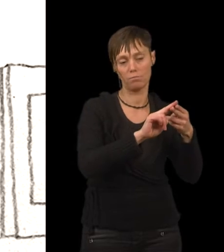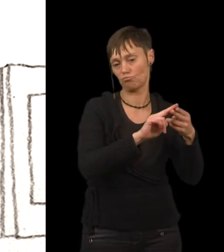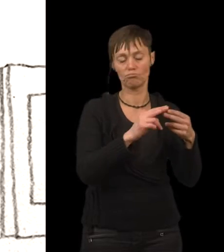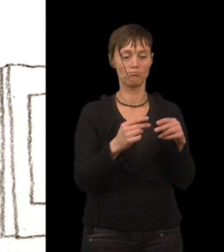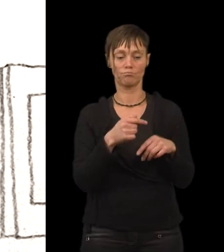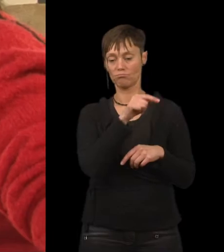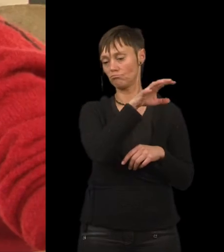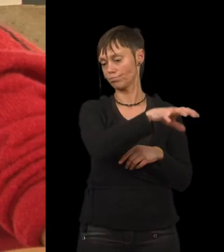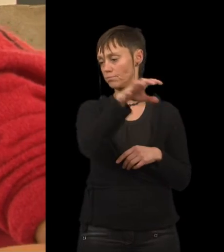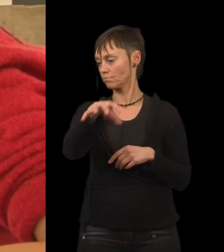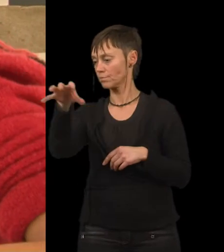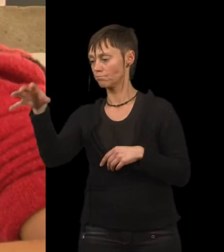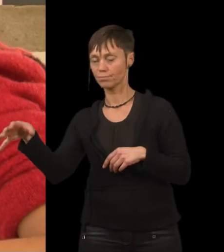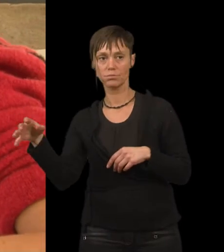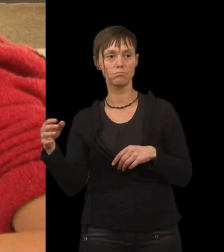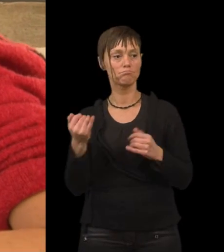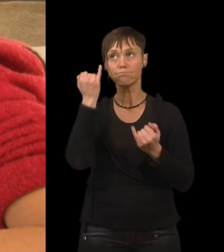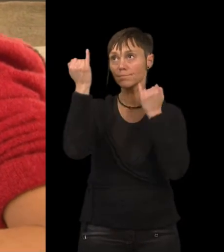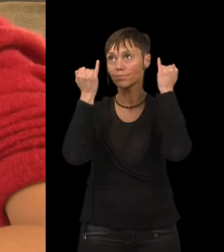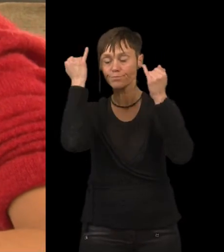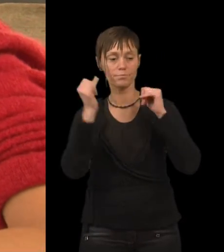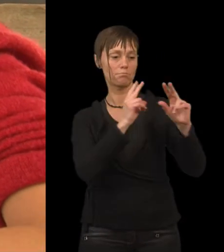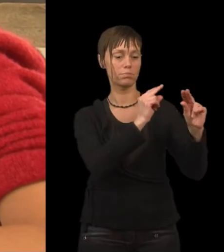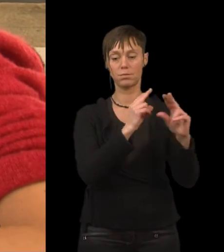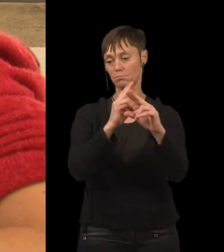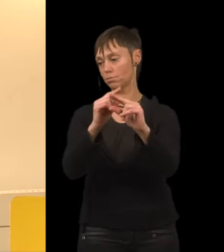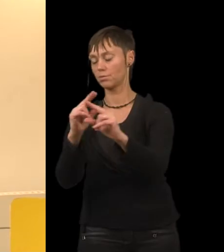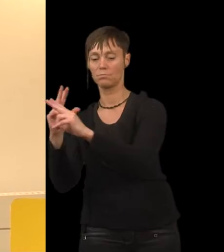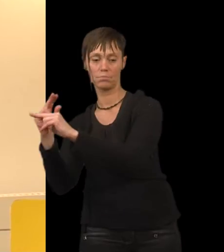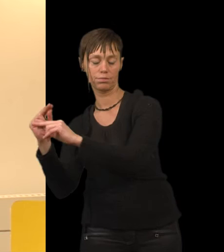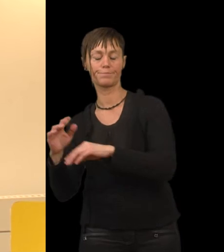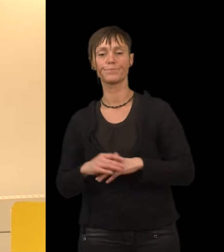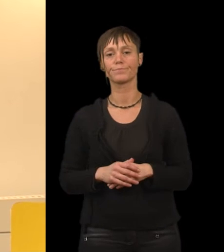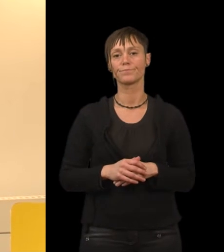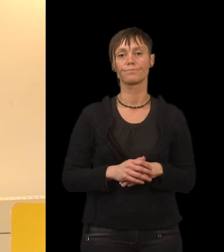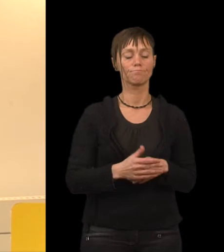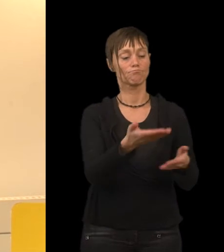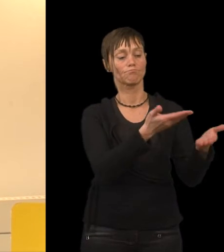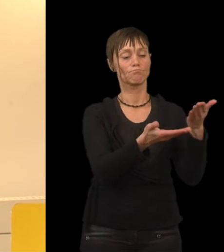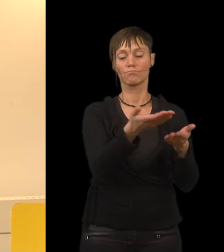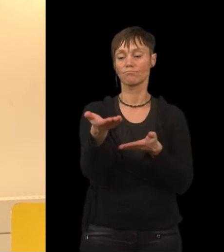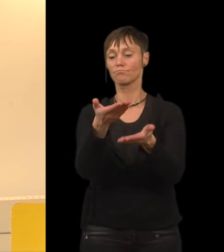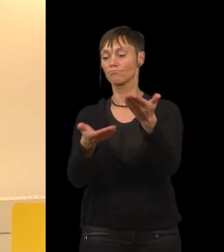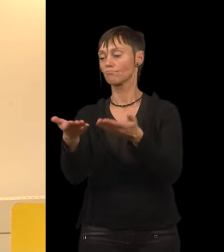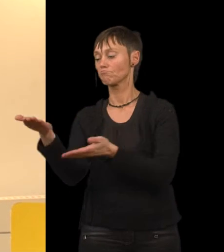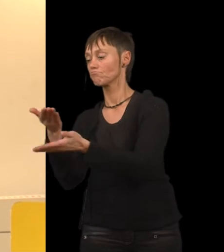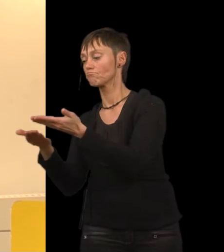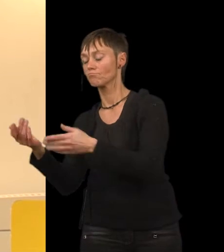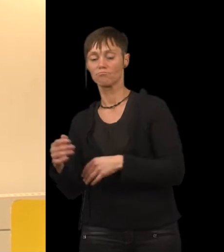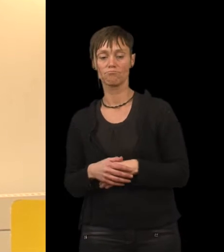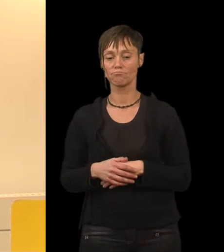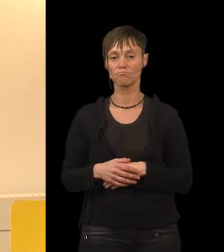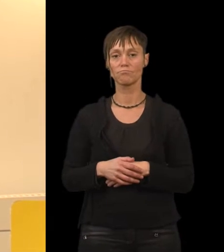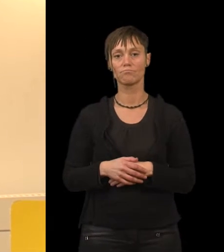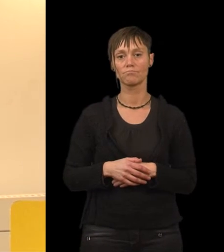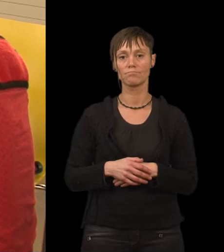qu'elle le questionne? Est-ce qu'elle l'engueule? Est-ce qu'elle le trouve fou? Est-ce que... Moi j'imagine que super intriguée, elle ose toucher, moi j'imagine. Parce que ça veut dire que la